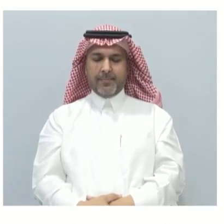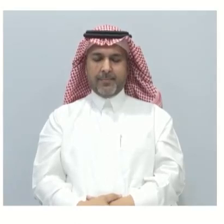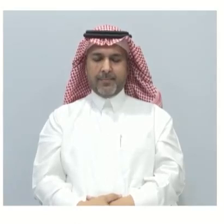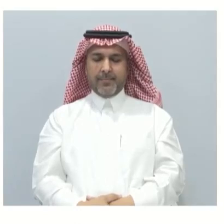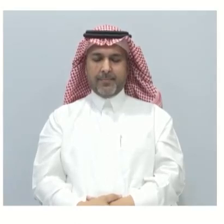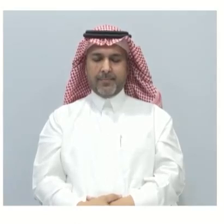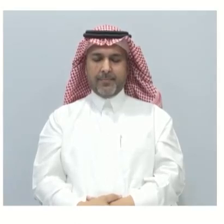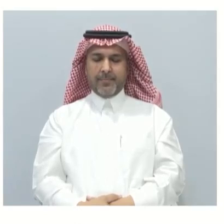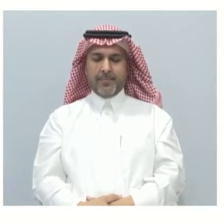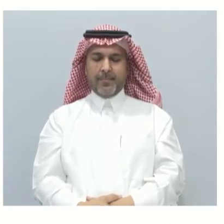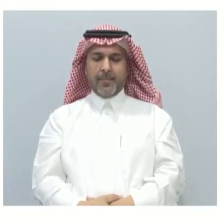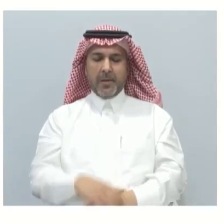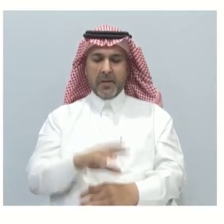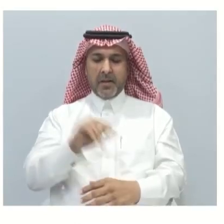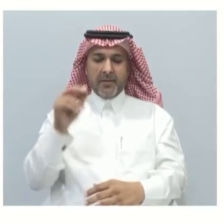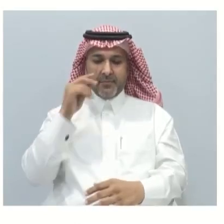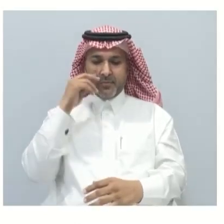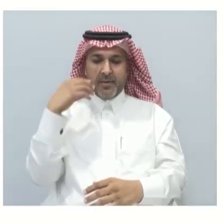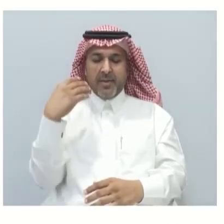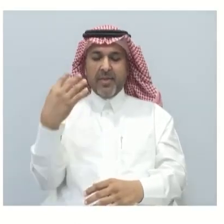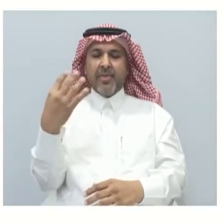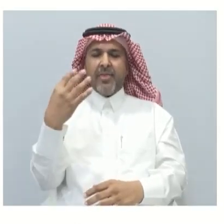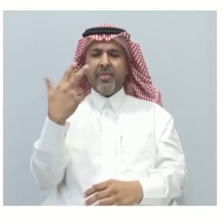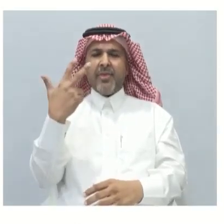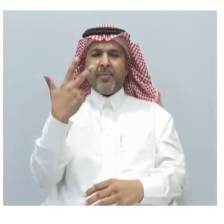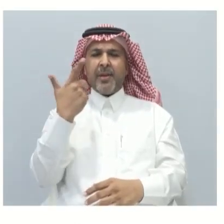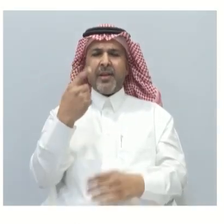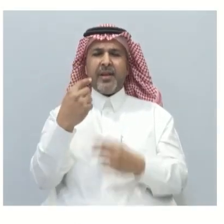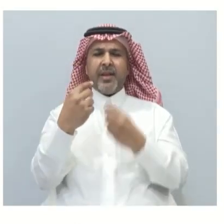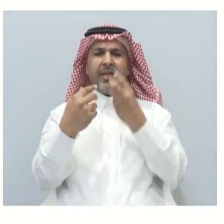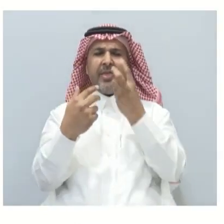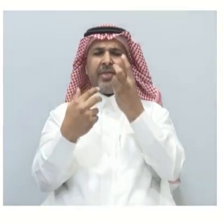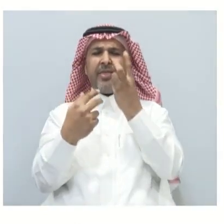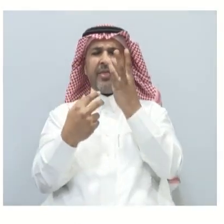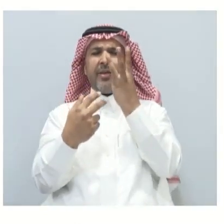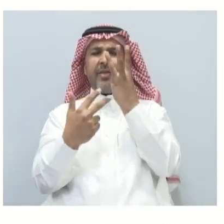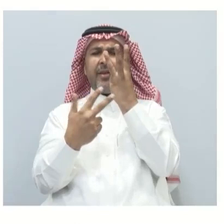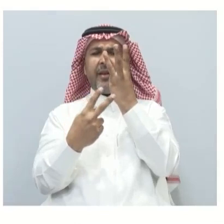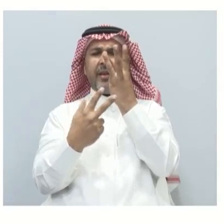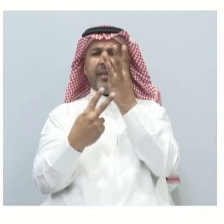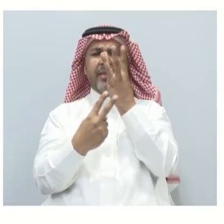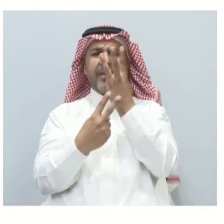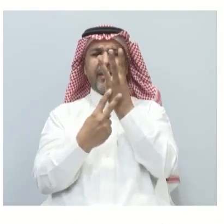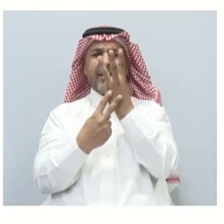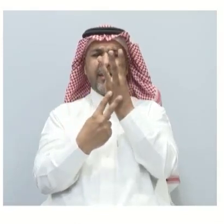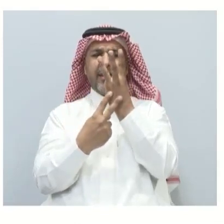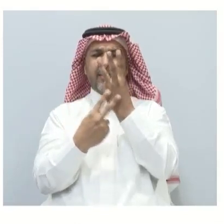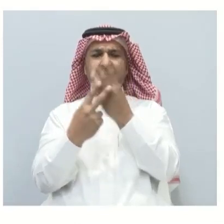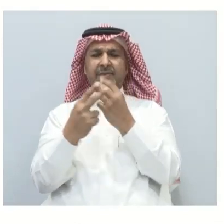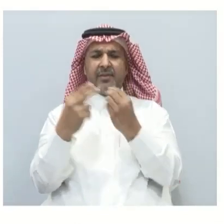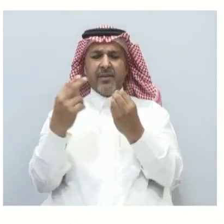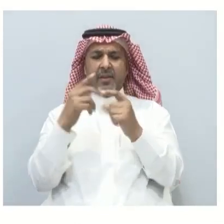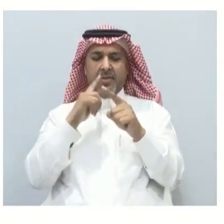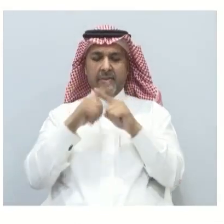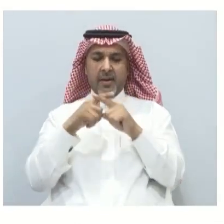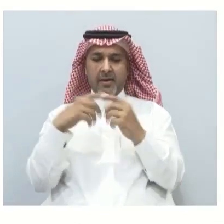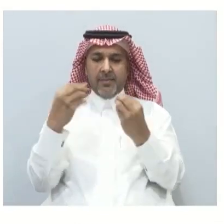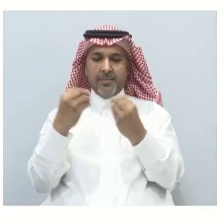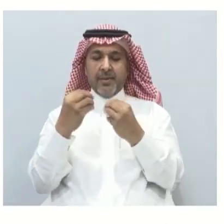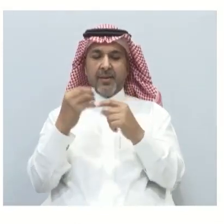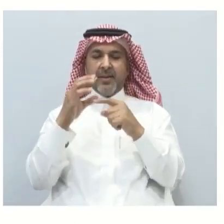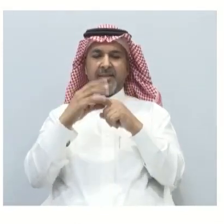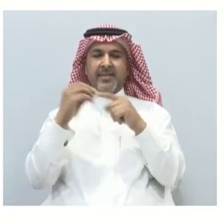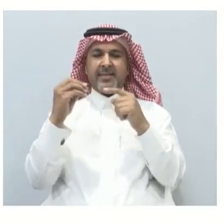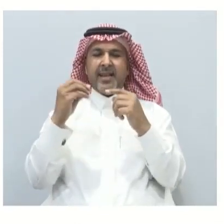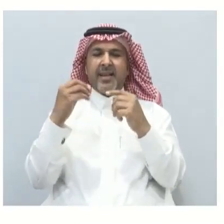يجاوب بشكل صحيح هنا الثمانيه بعتبرها 2 اس 3 ومرفوعه الى اس سالب 3 فبالتالي بقول ان عندي